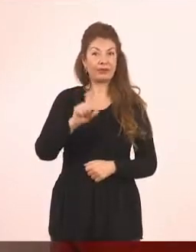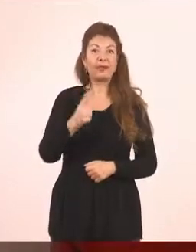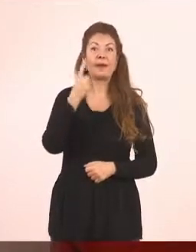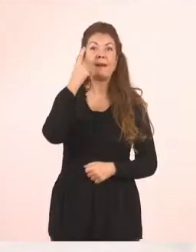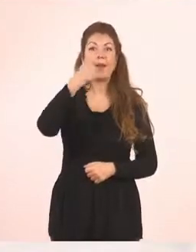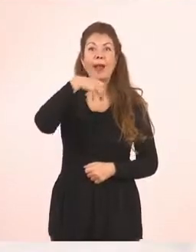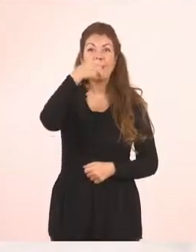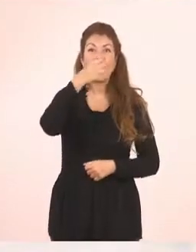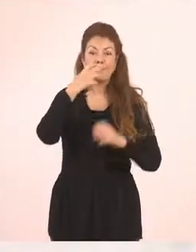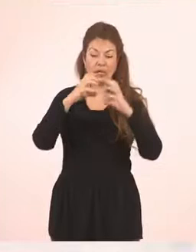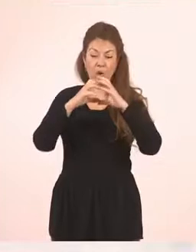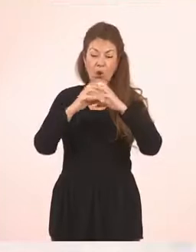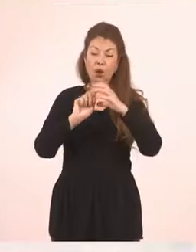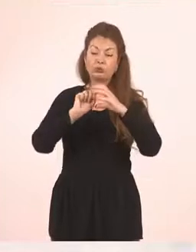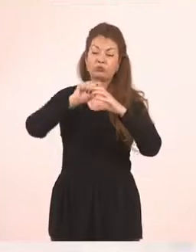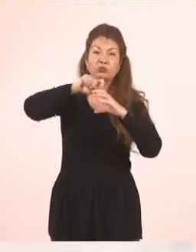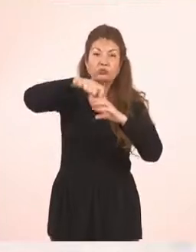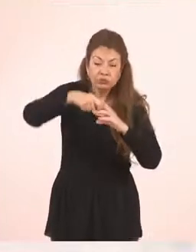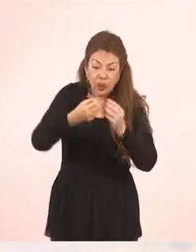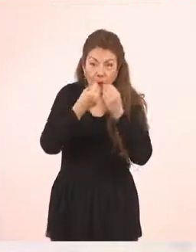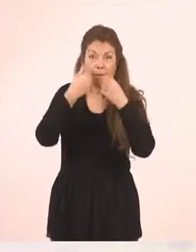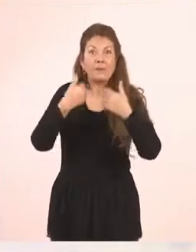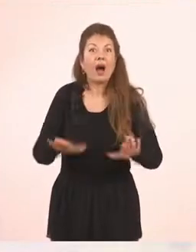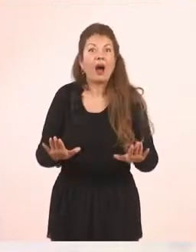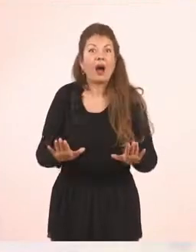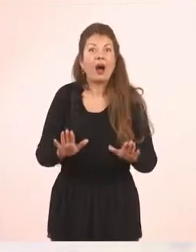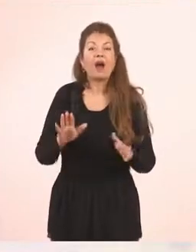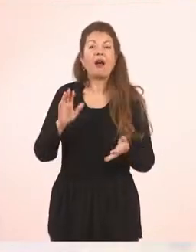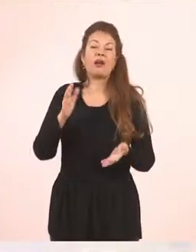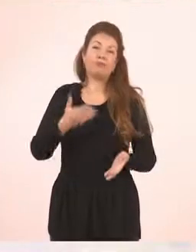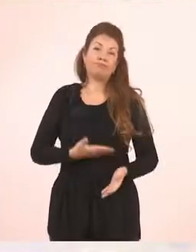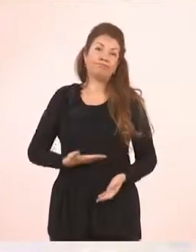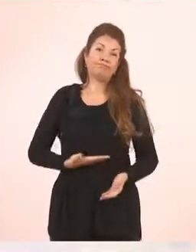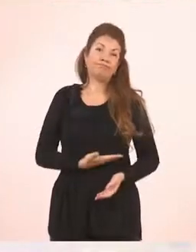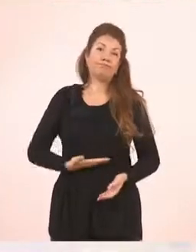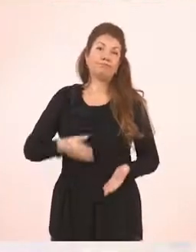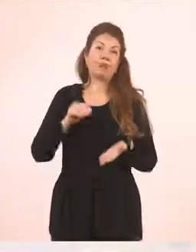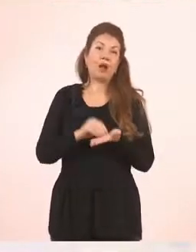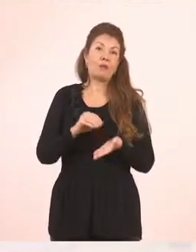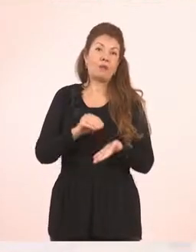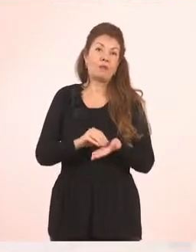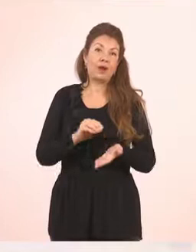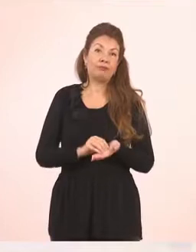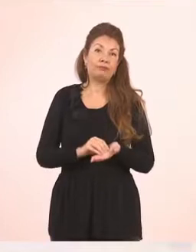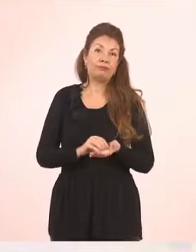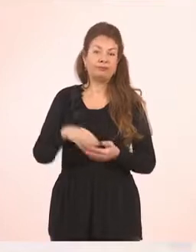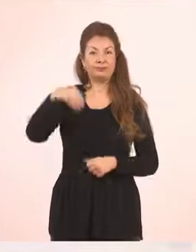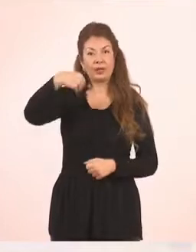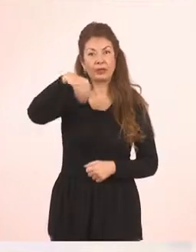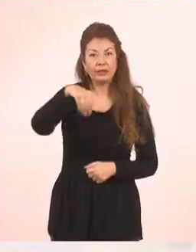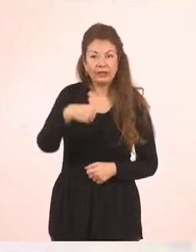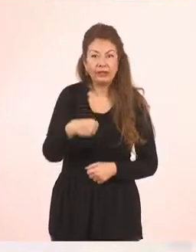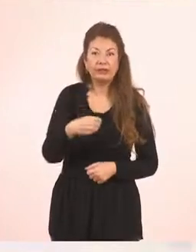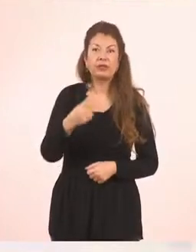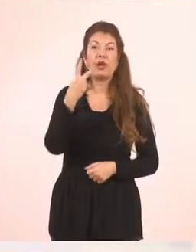καταβρόχθησε ένα μήλο, αλλά πεινούσε ακόμα. Την Τρίτη έφαγε δύο